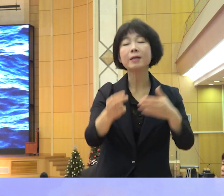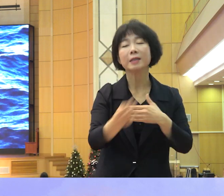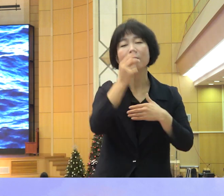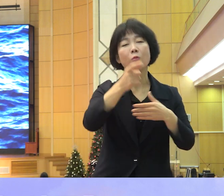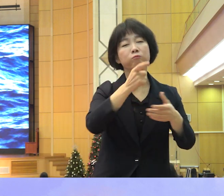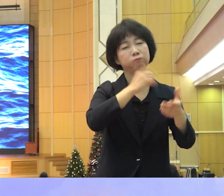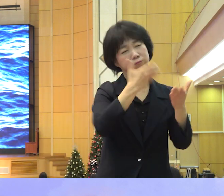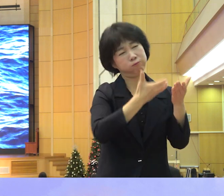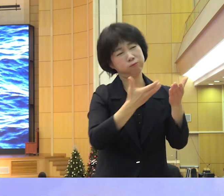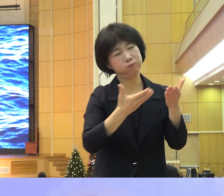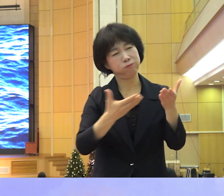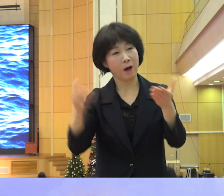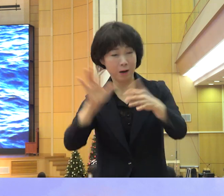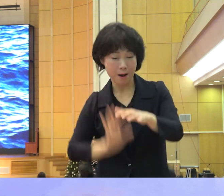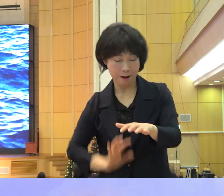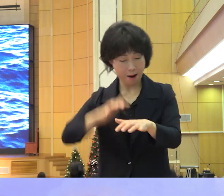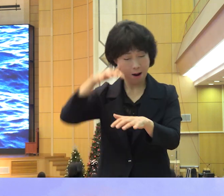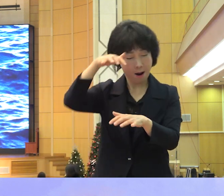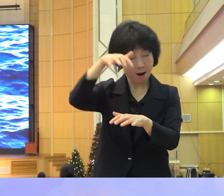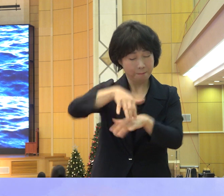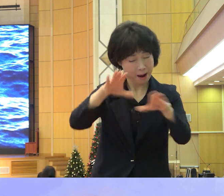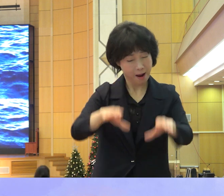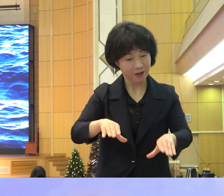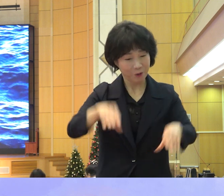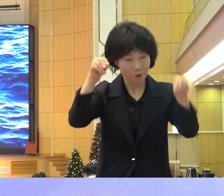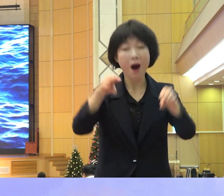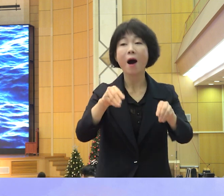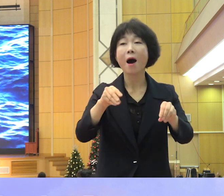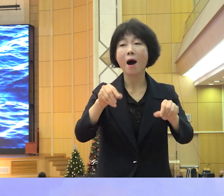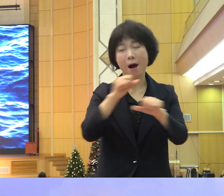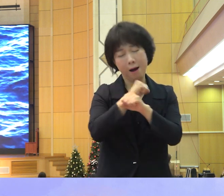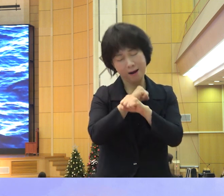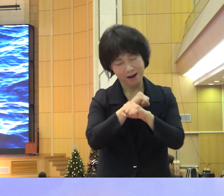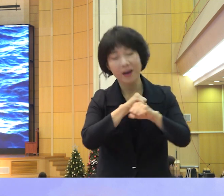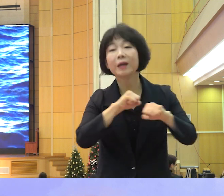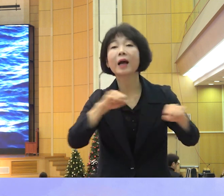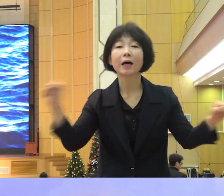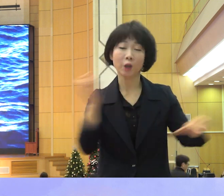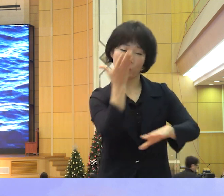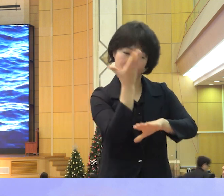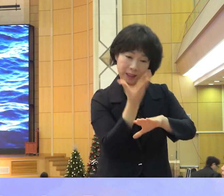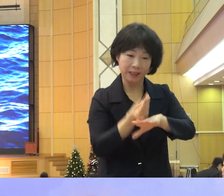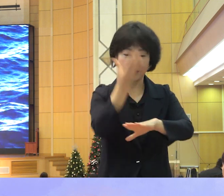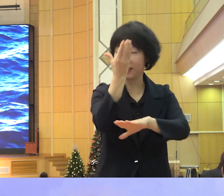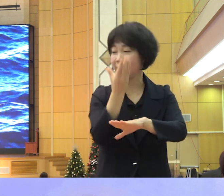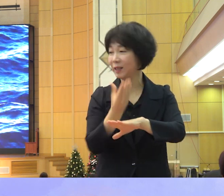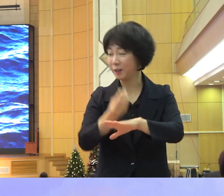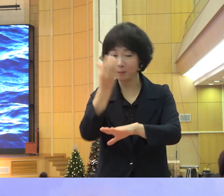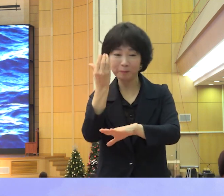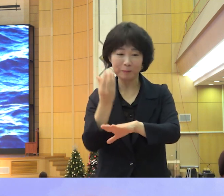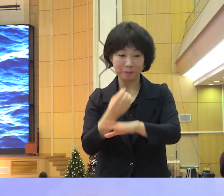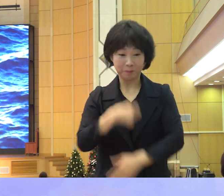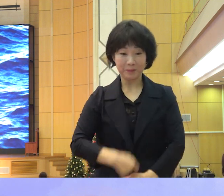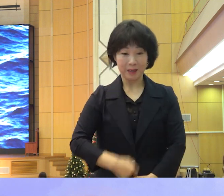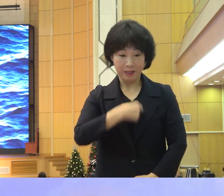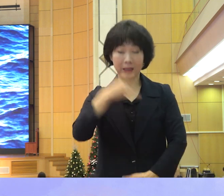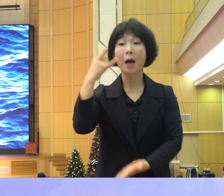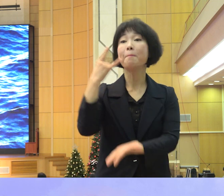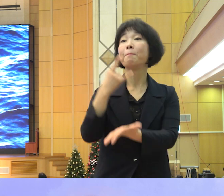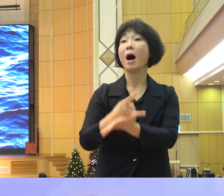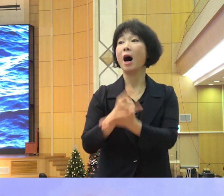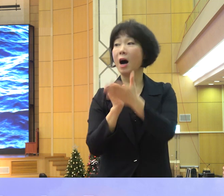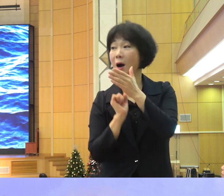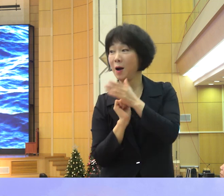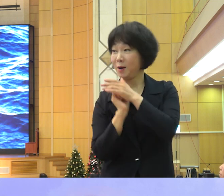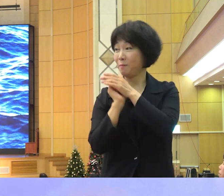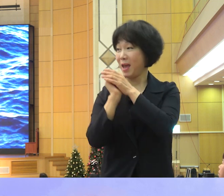생명시인에 넘쳐 흘러서 마른 광야 적시니.